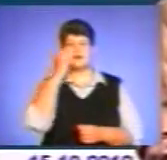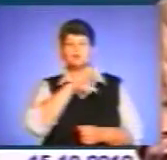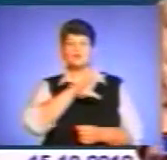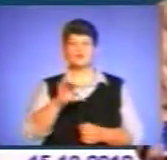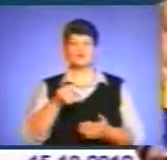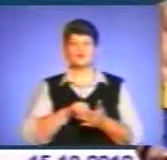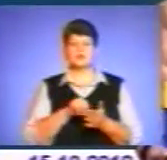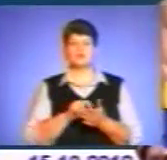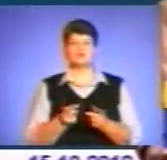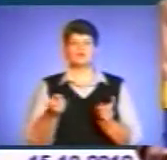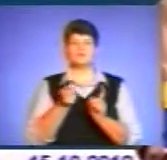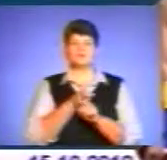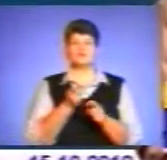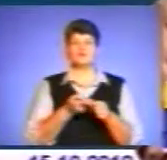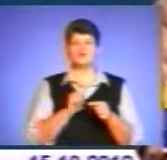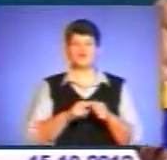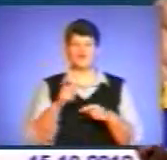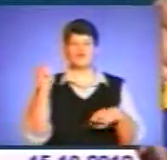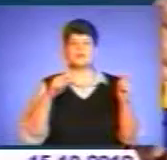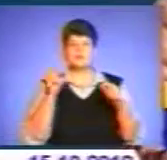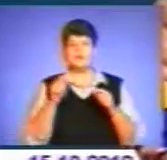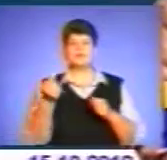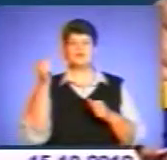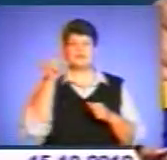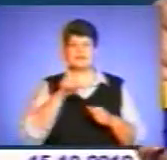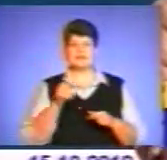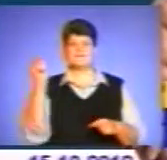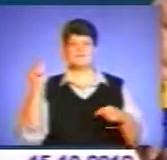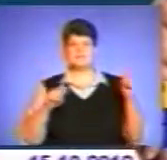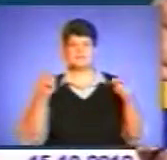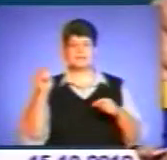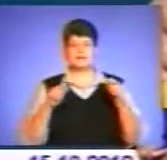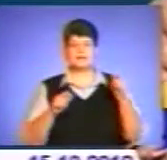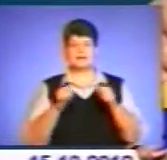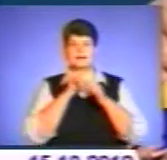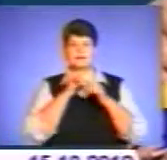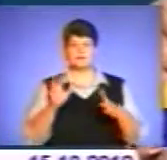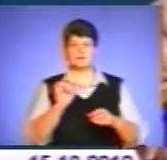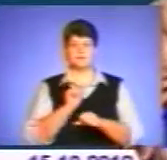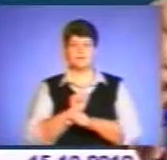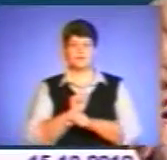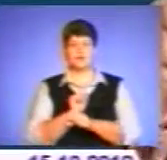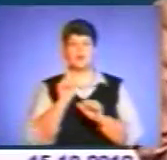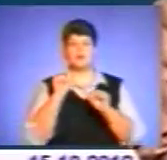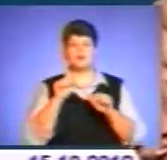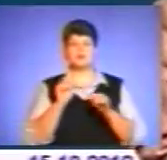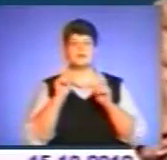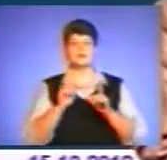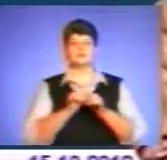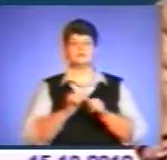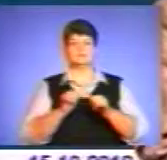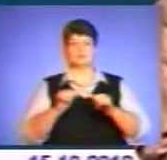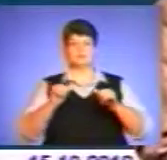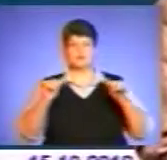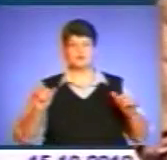всім тим, хто доклався до цього фестивалю, адже саме такий фестиваль, він не може зупинитися. Його тільки потрібно розширювати для того,